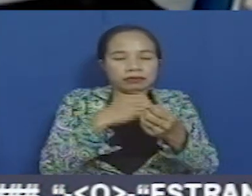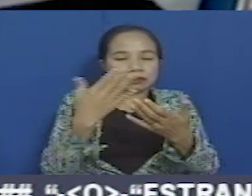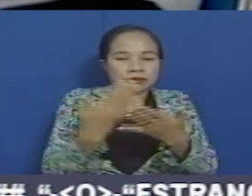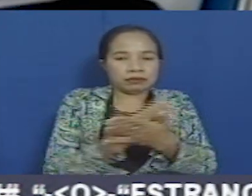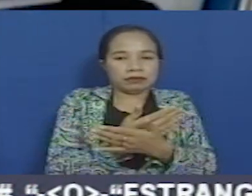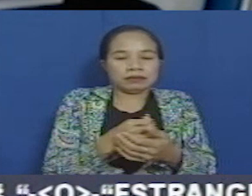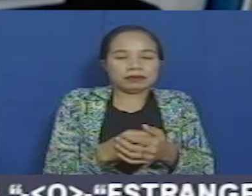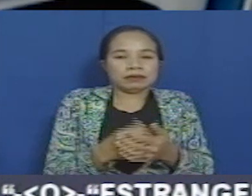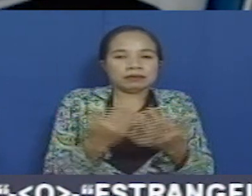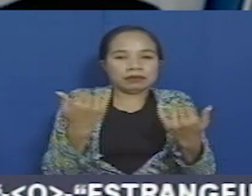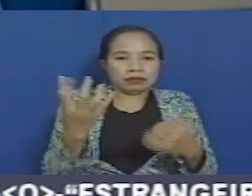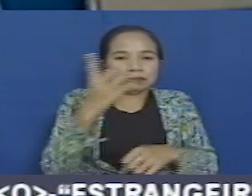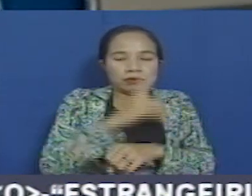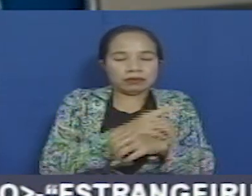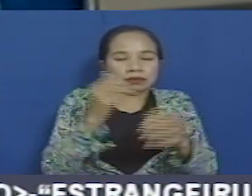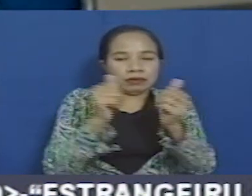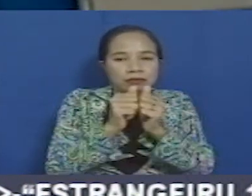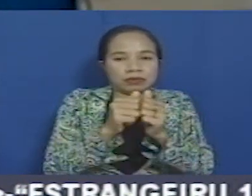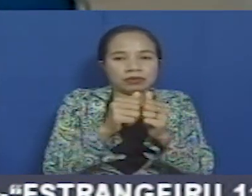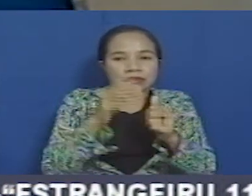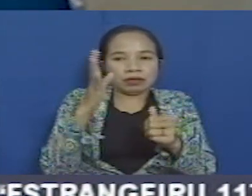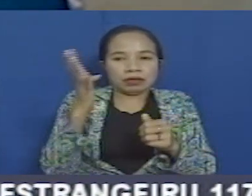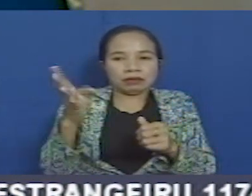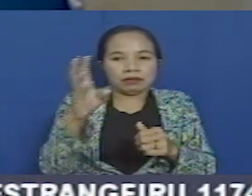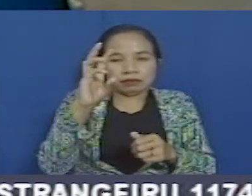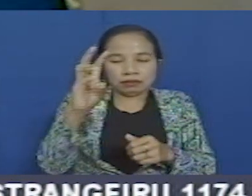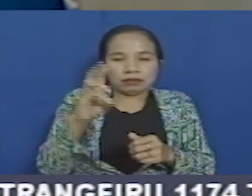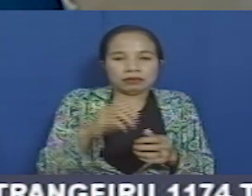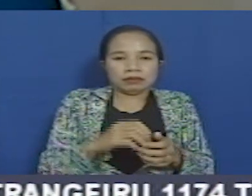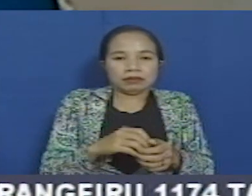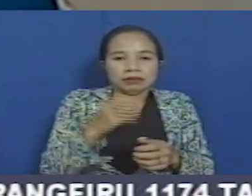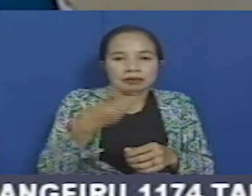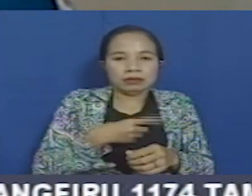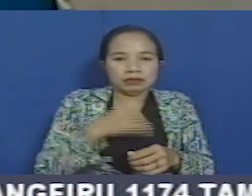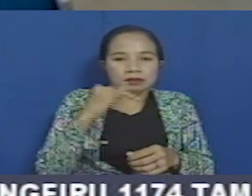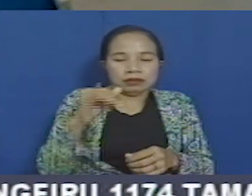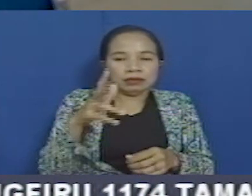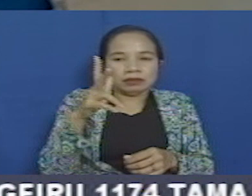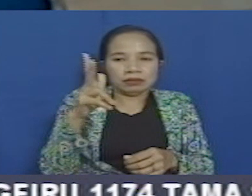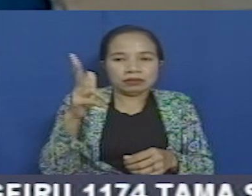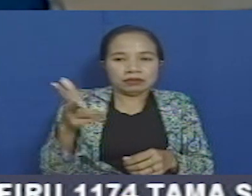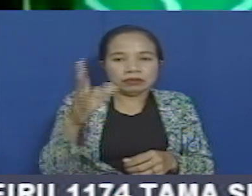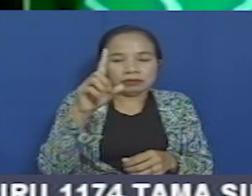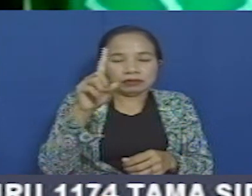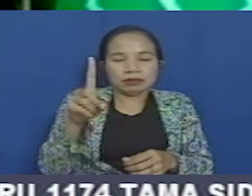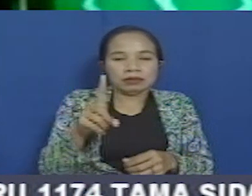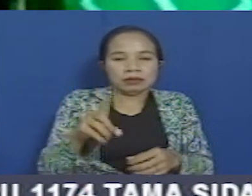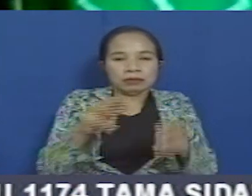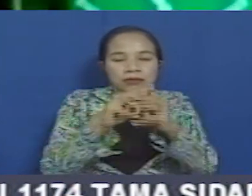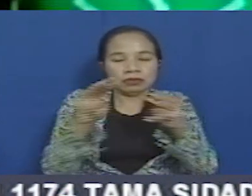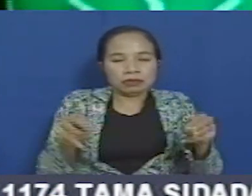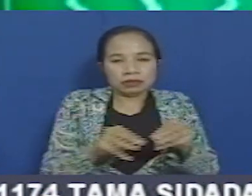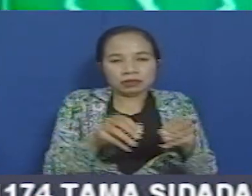fone, relata, há muito nulo recendem. Iha dili na intolo nulu resin ida no